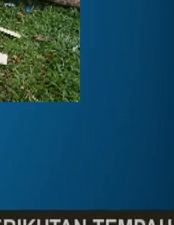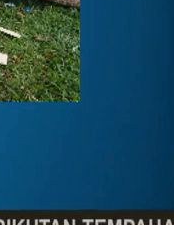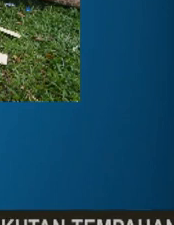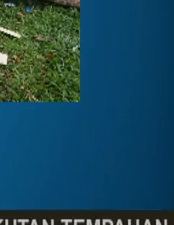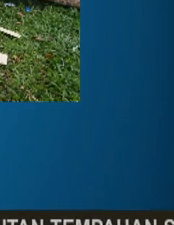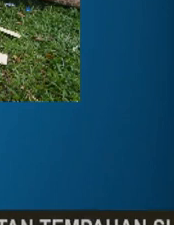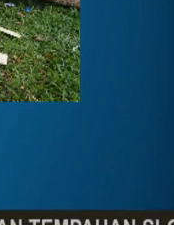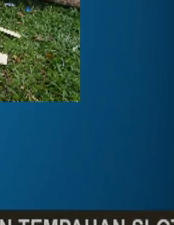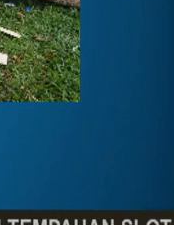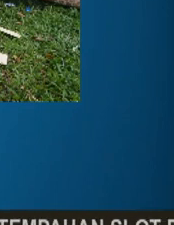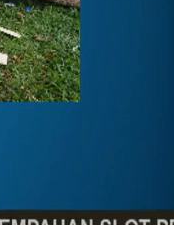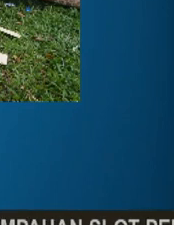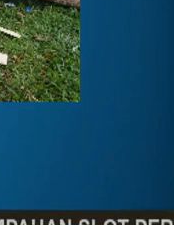mahkamah